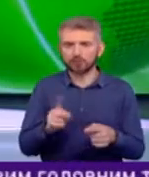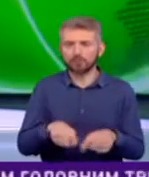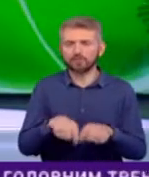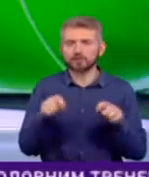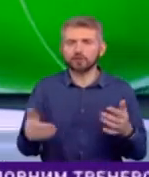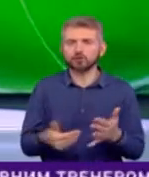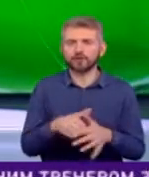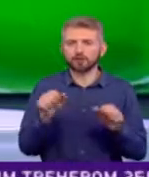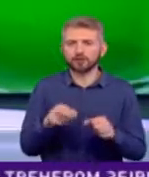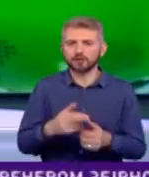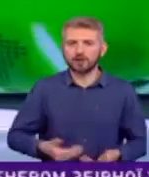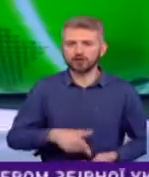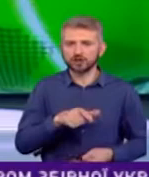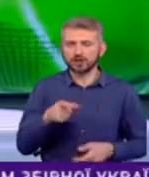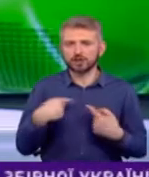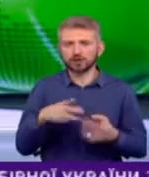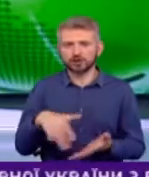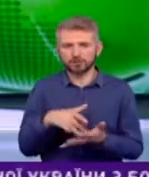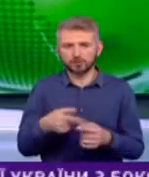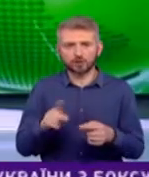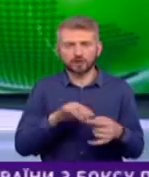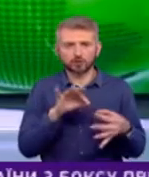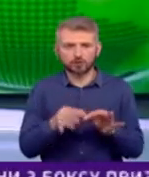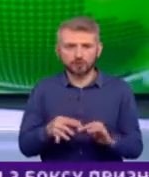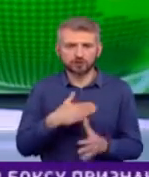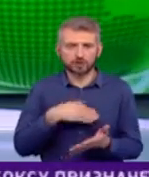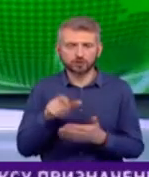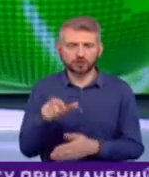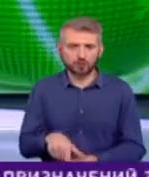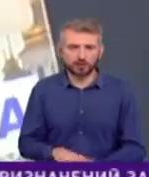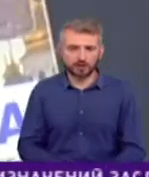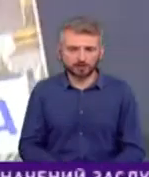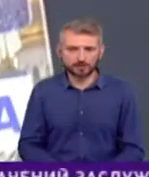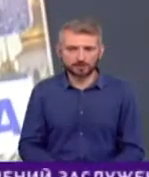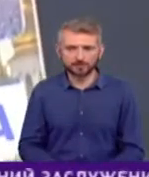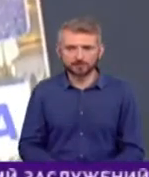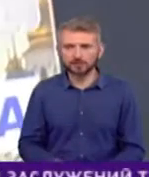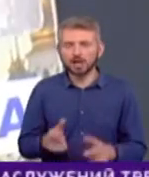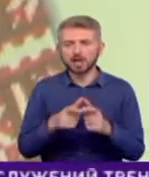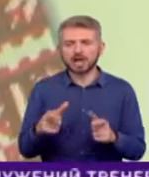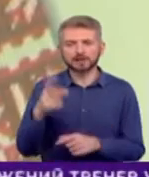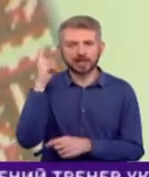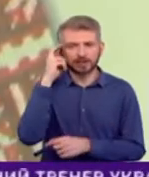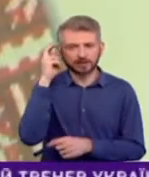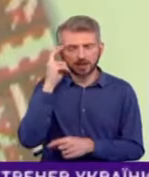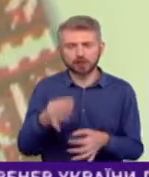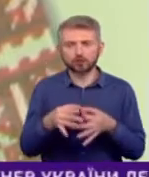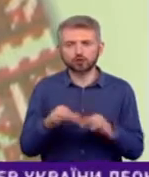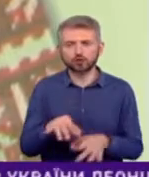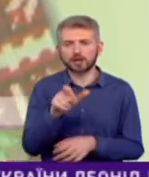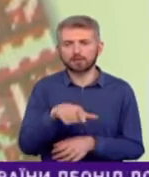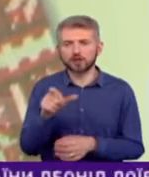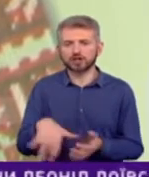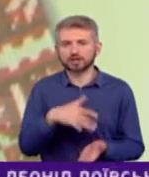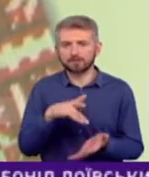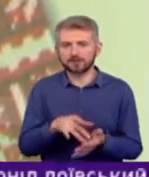нові можливості для жителів інших міст. Про це докладніше Богдан Бур'яненко. Картка киянина доступна мешканцям